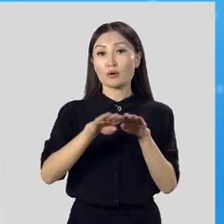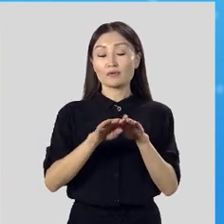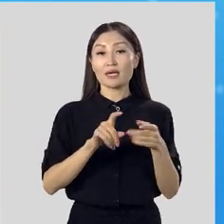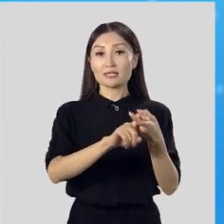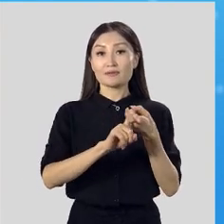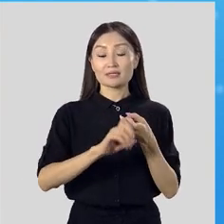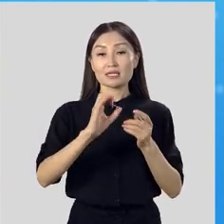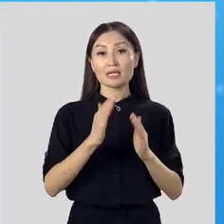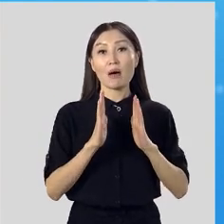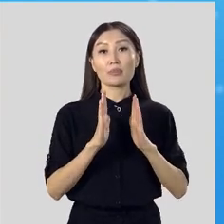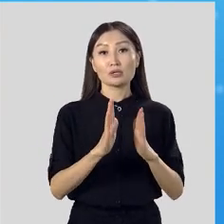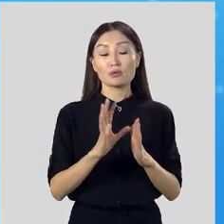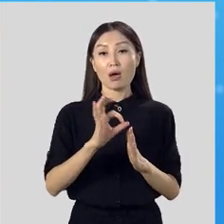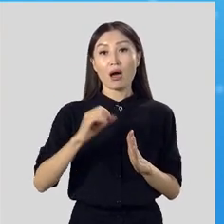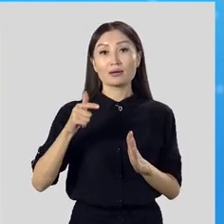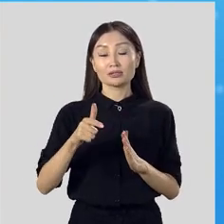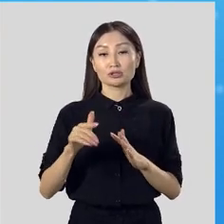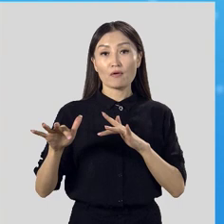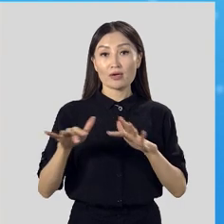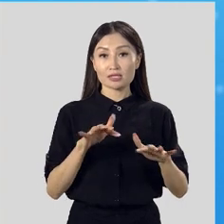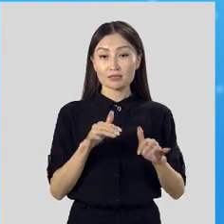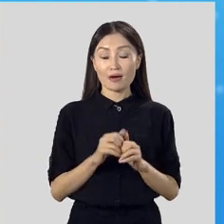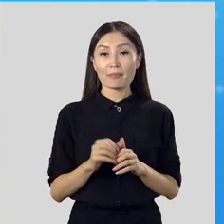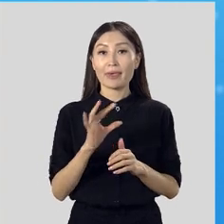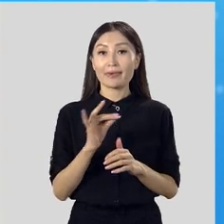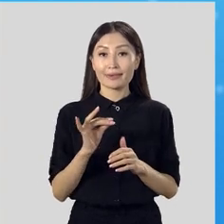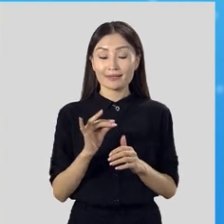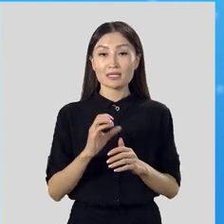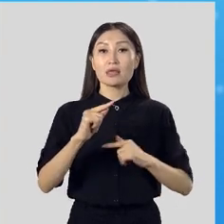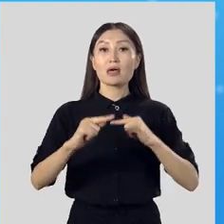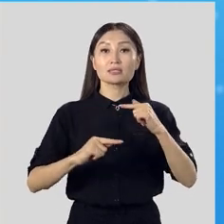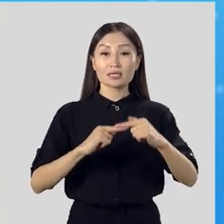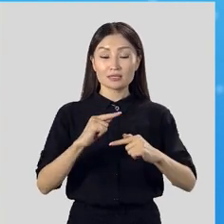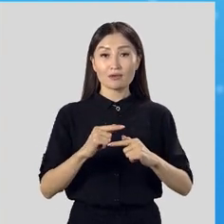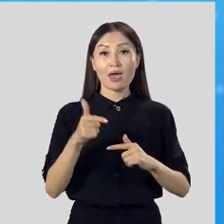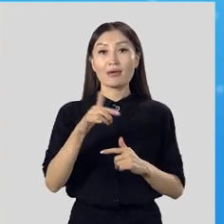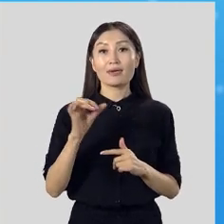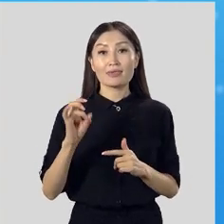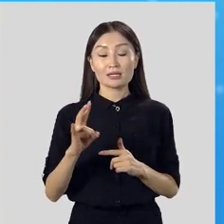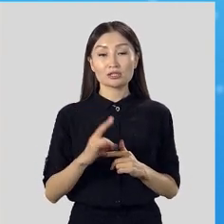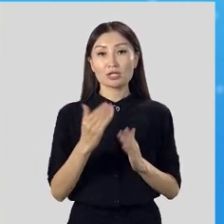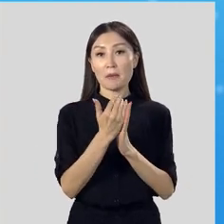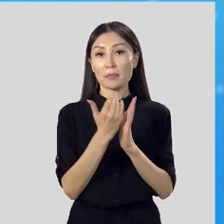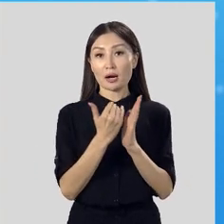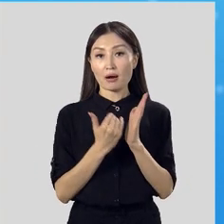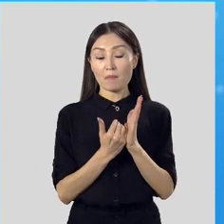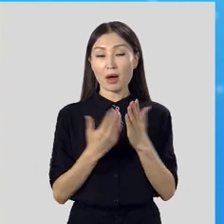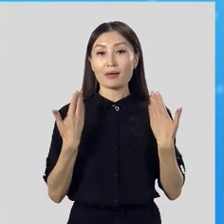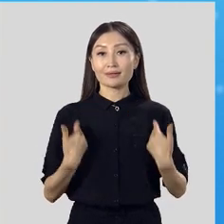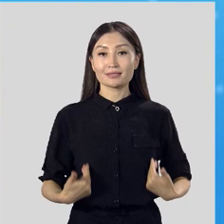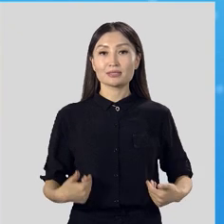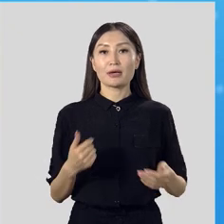связаны с определенными органическими веществами и с наследственной генетической программой